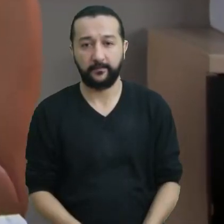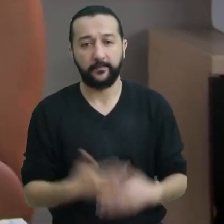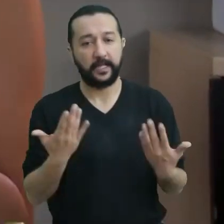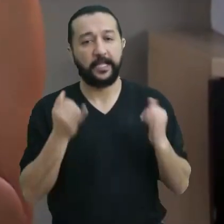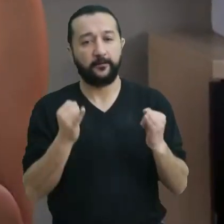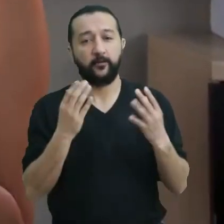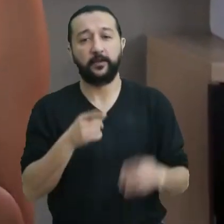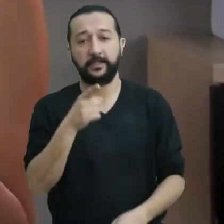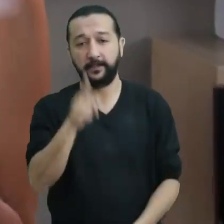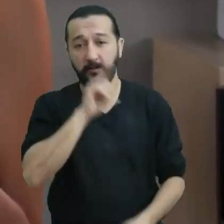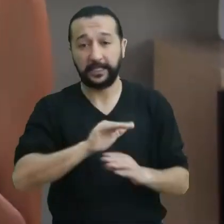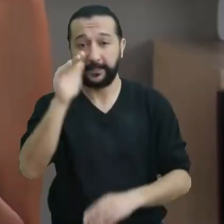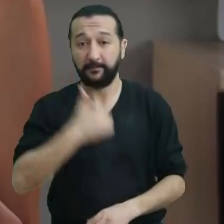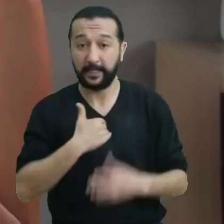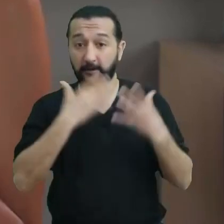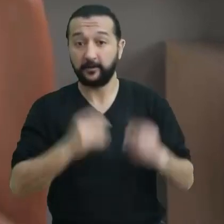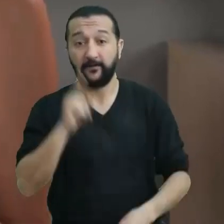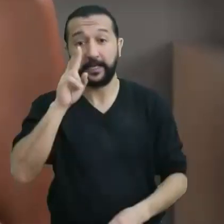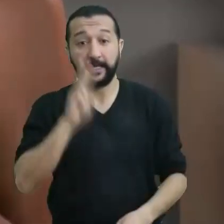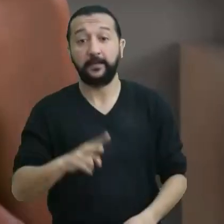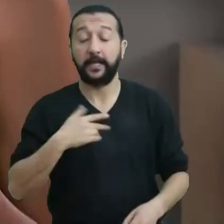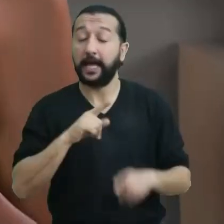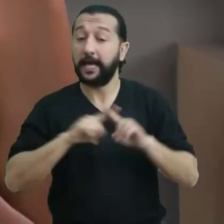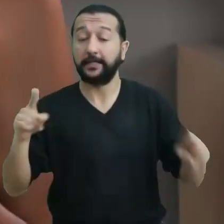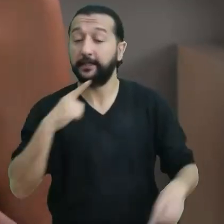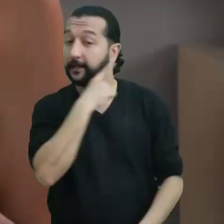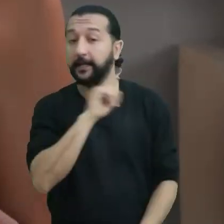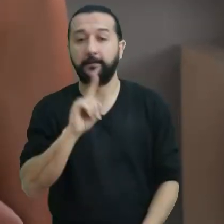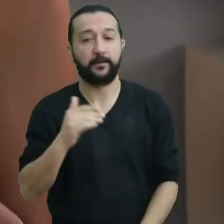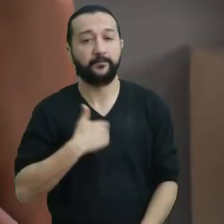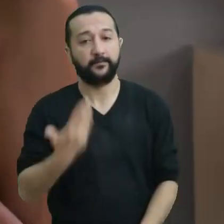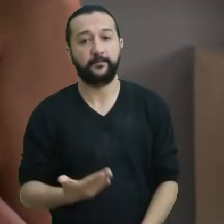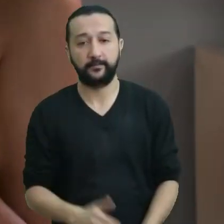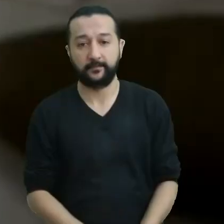Vallahi senin yaşadıklarını ben yaşasam var ya hayatta dayanamazdım.